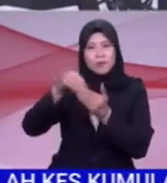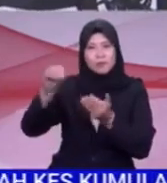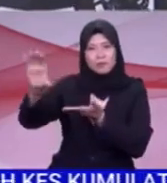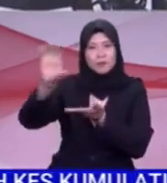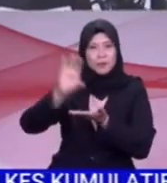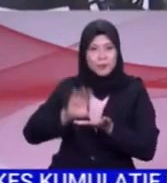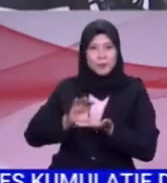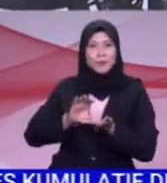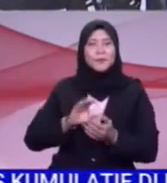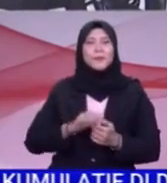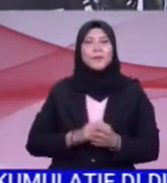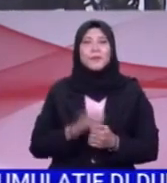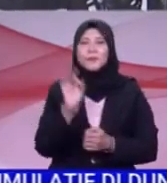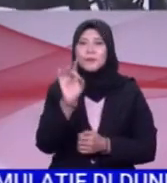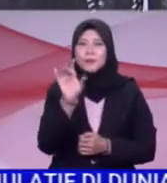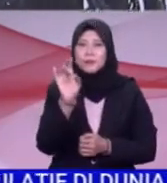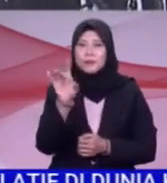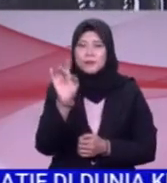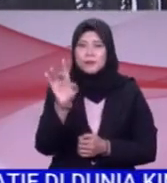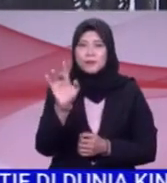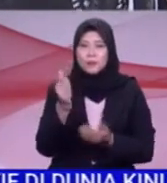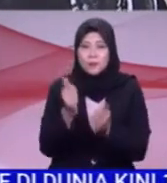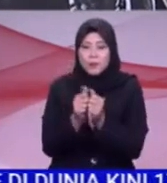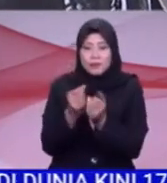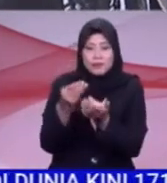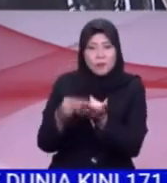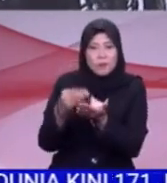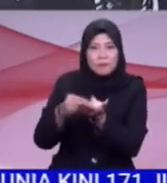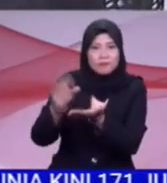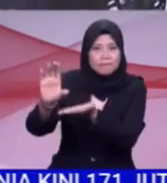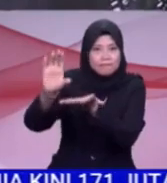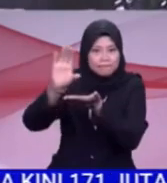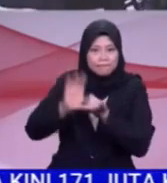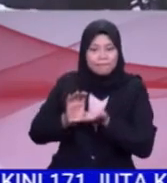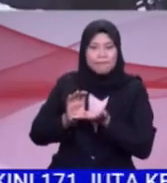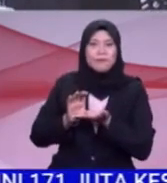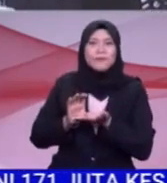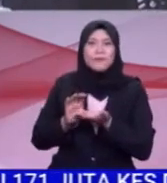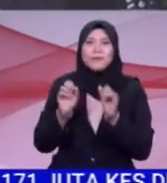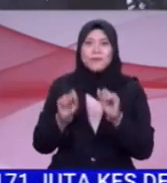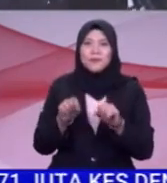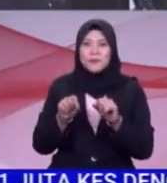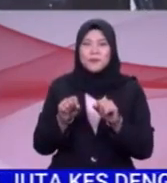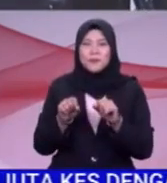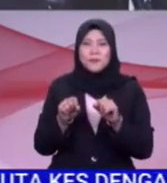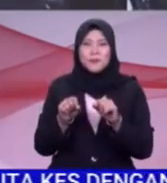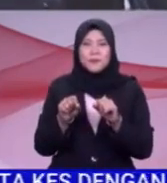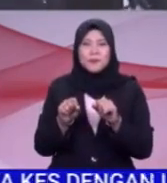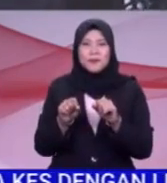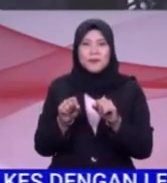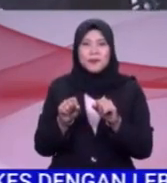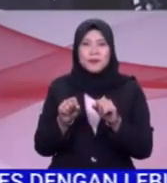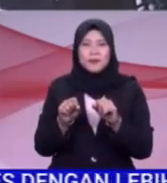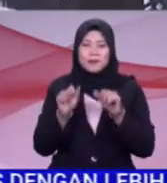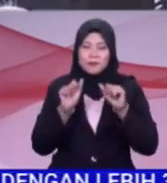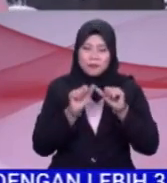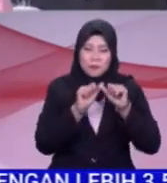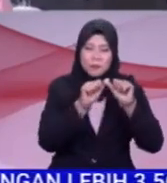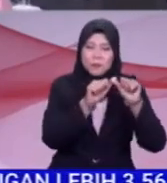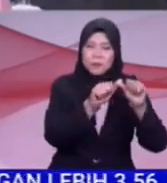RM500. Dan insyaAllah dengan bantuan-bantuan yang dibagi ini, mungkin kita dapat